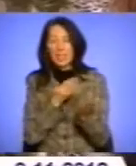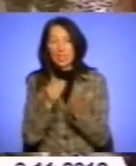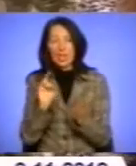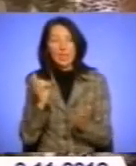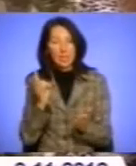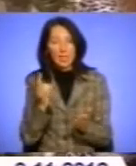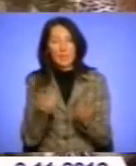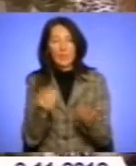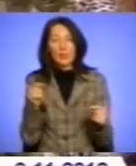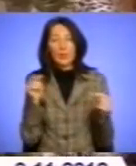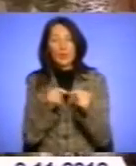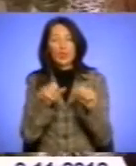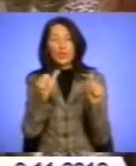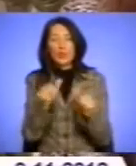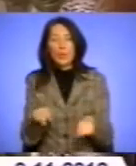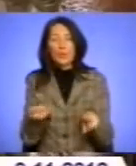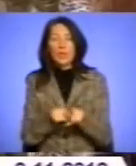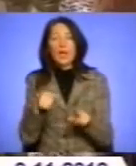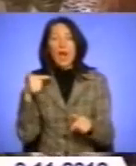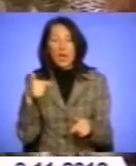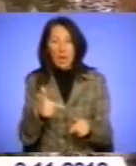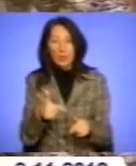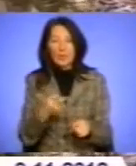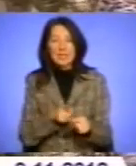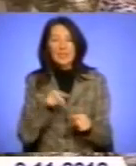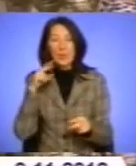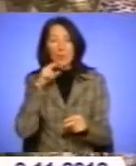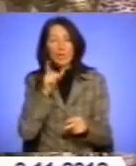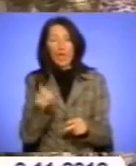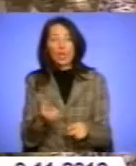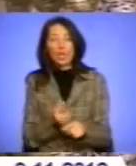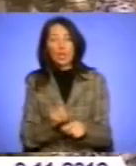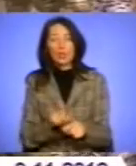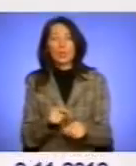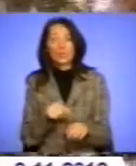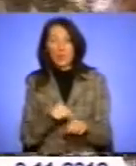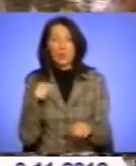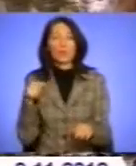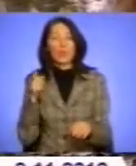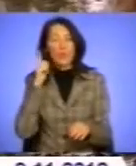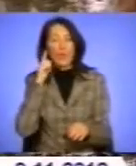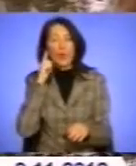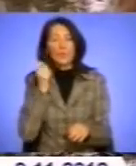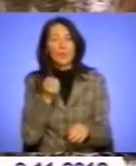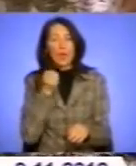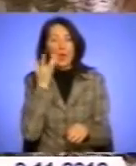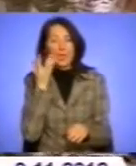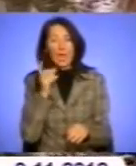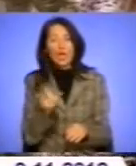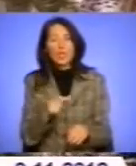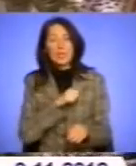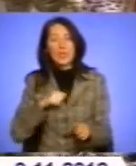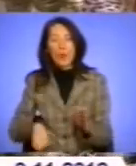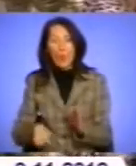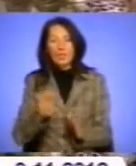відповідно, якщо сформована вже така певна грамотність, ці помилки людині дуже колять вухо. Коли ж людина з самого